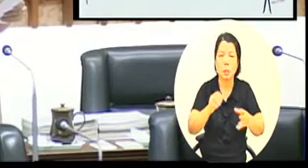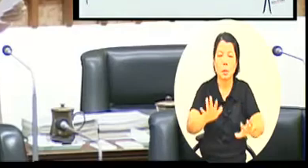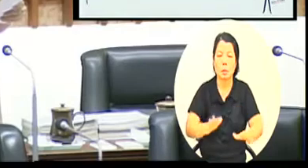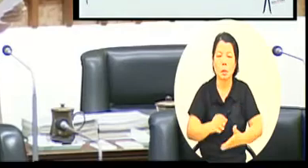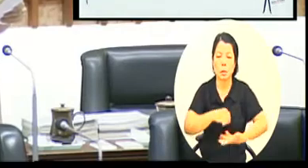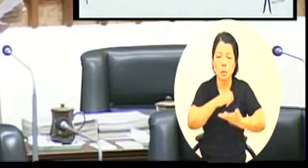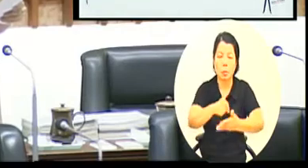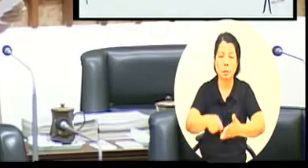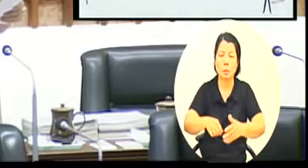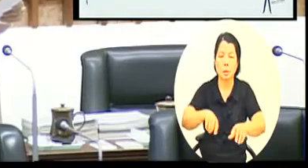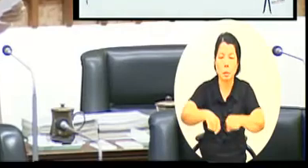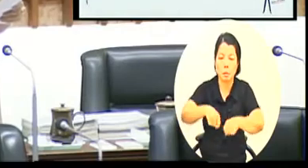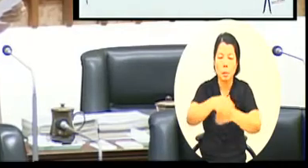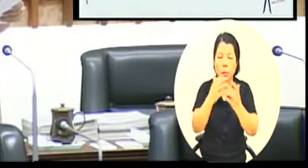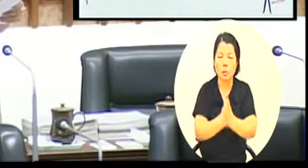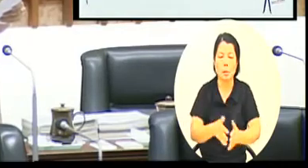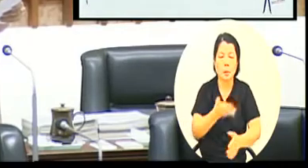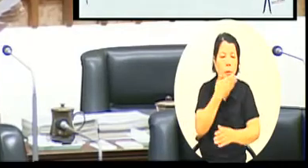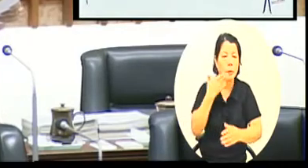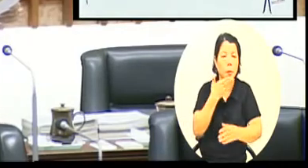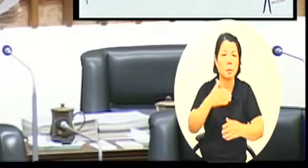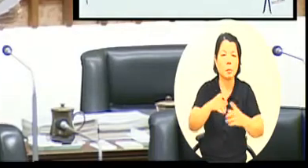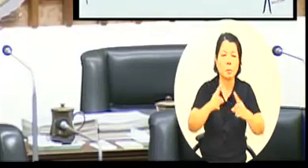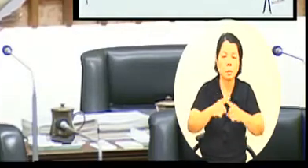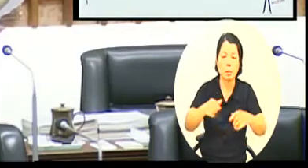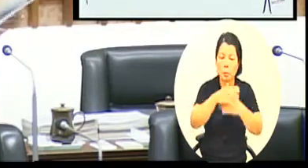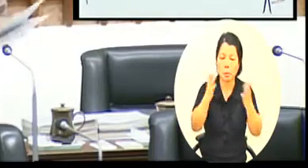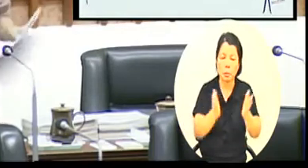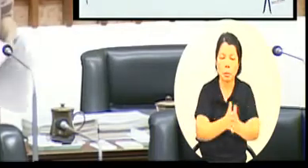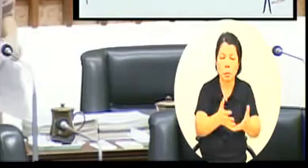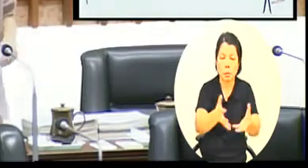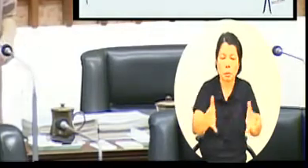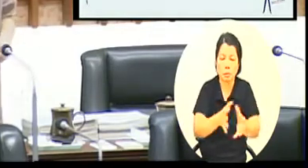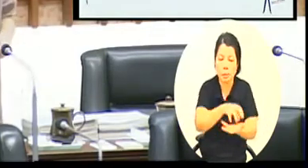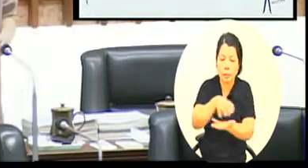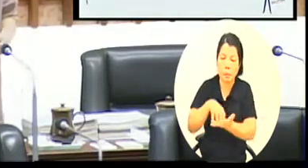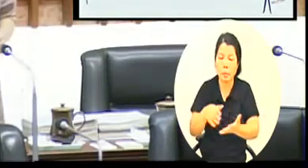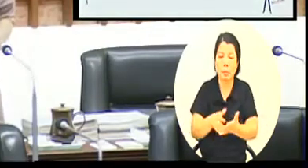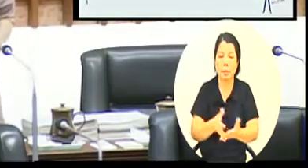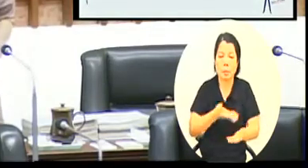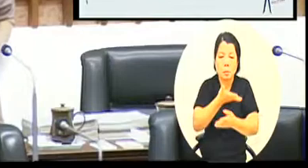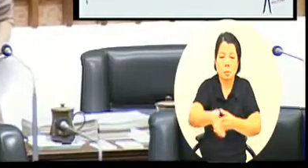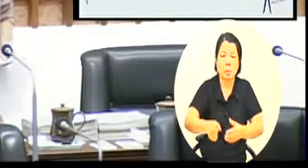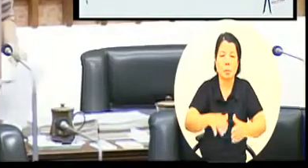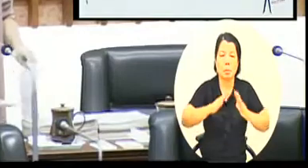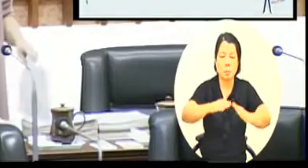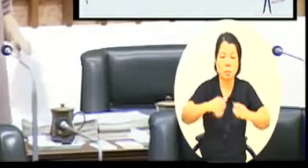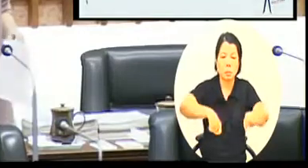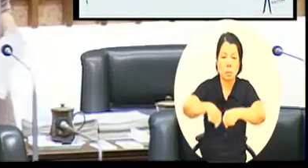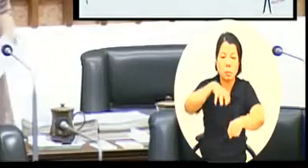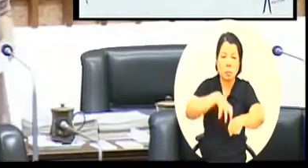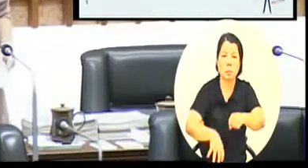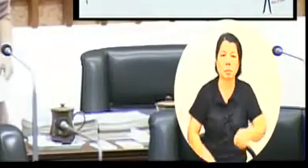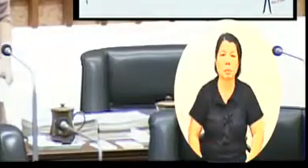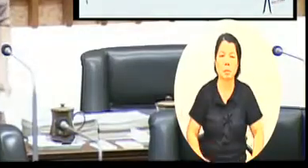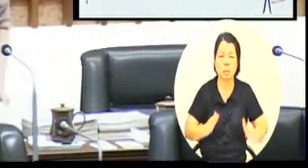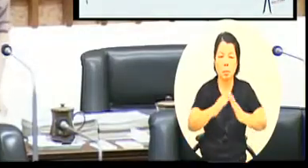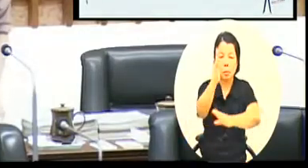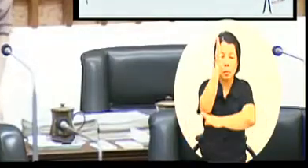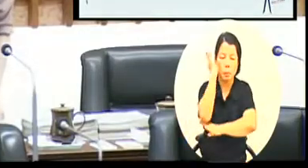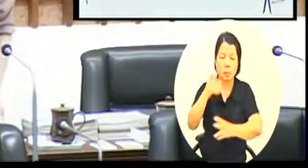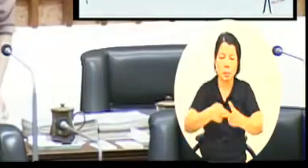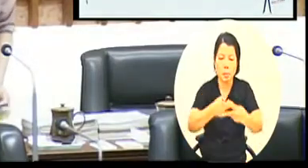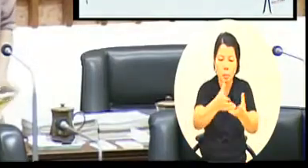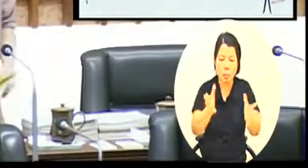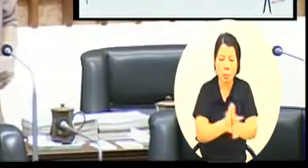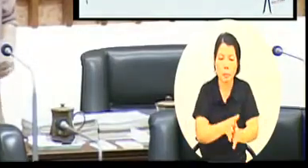议案件，还有私人团体投资办理，都在都市计划事项里面哦。那其实我们有市政府有这样的一个小组，